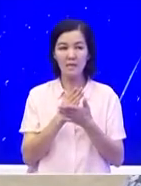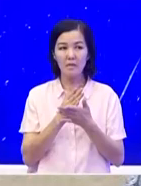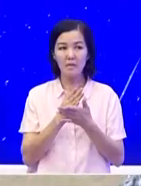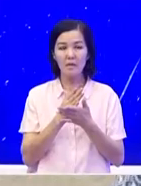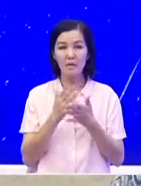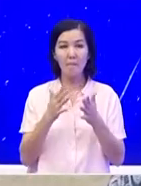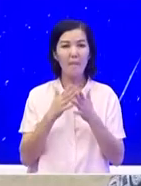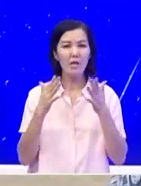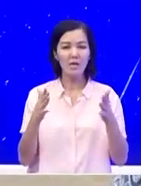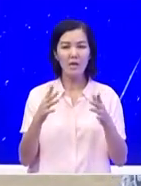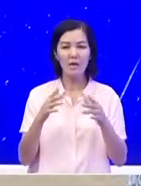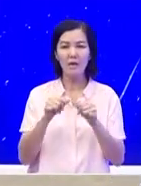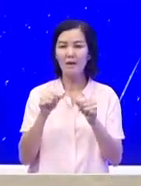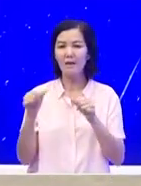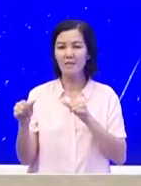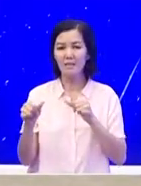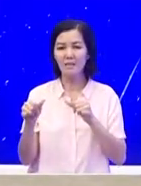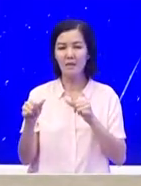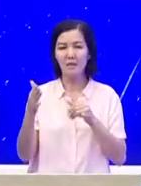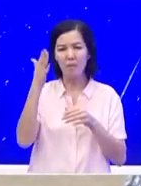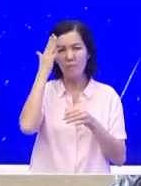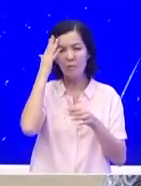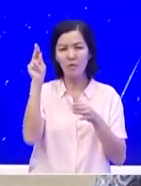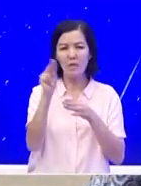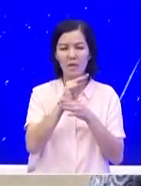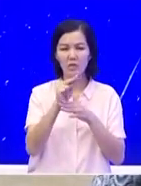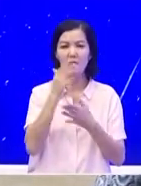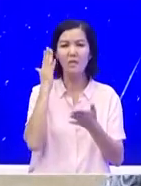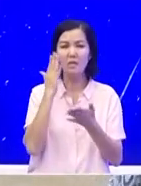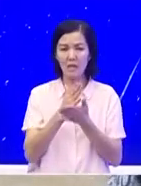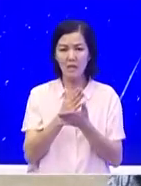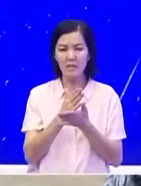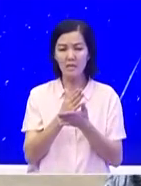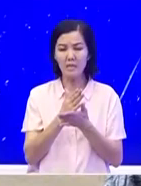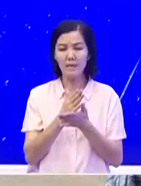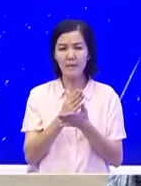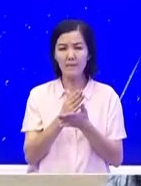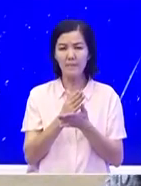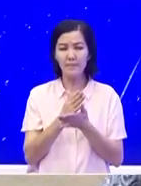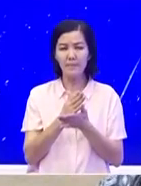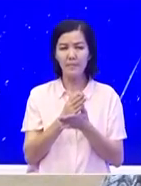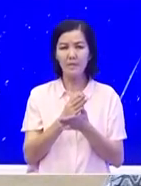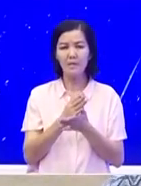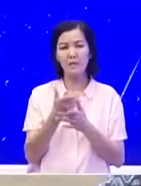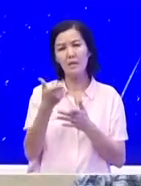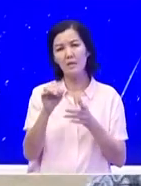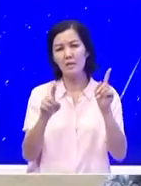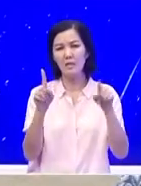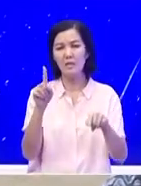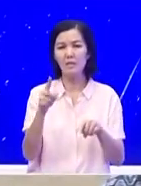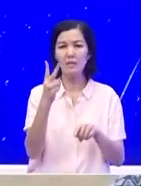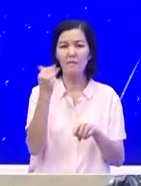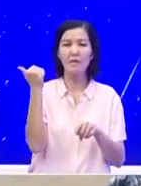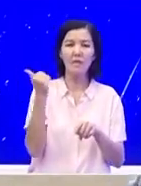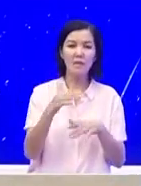есть большая разница в методиках лечения, ну, пожалуй, наверное, разница где-то недели в две.